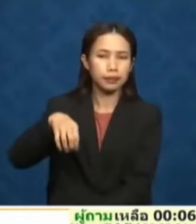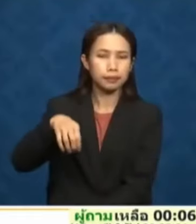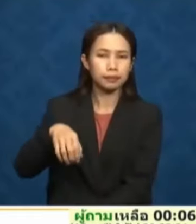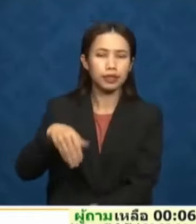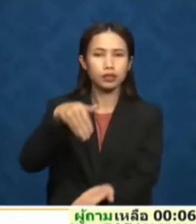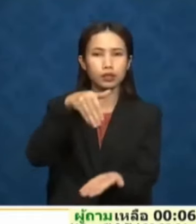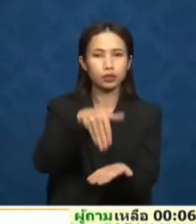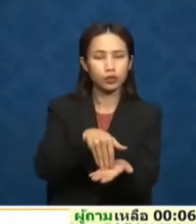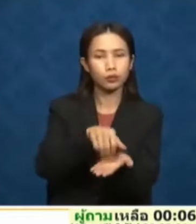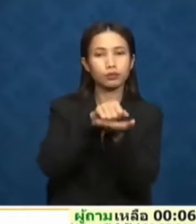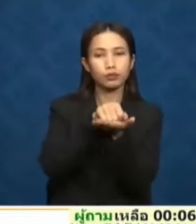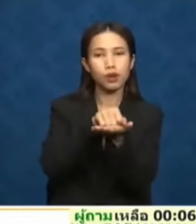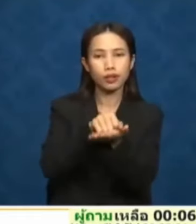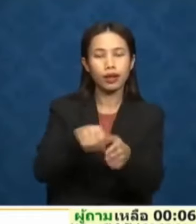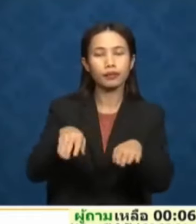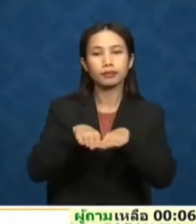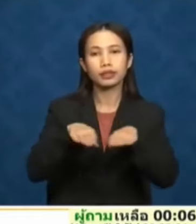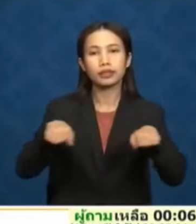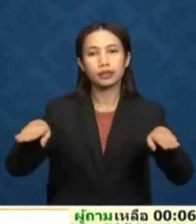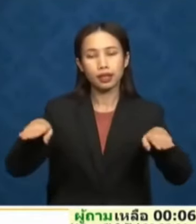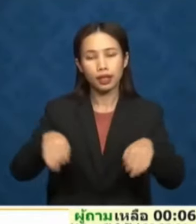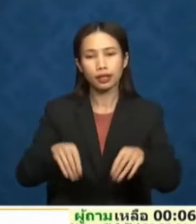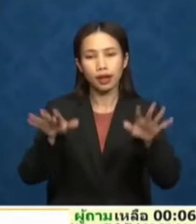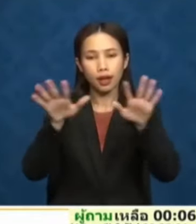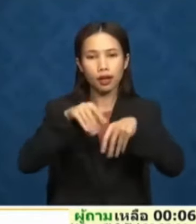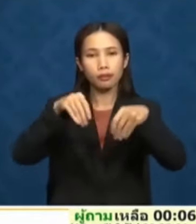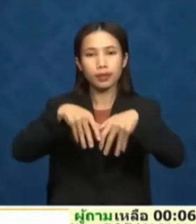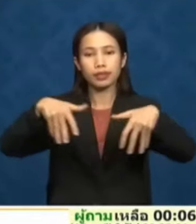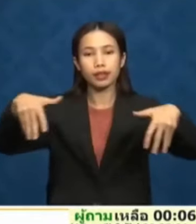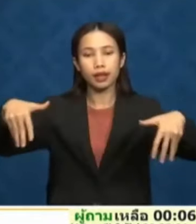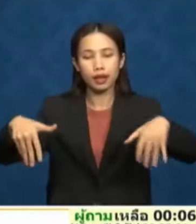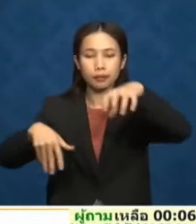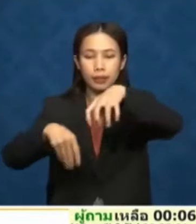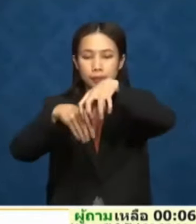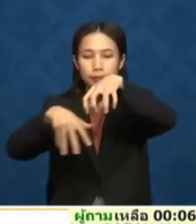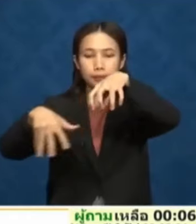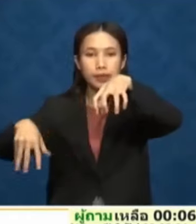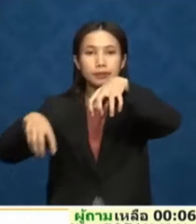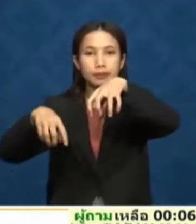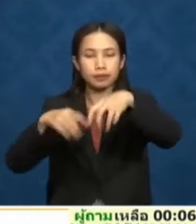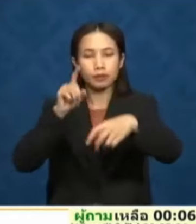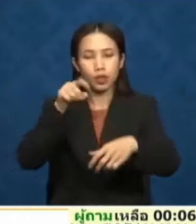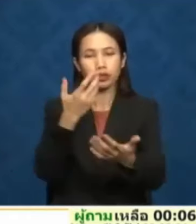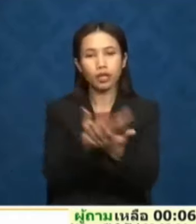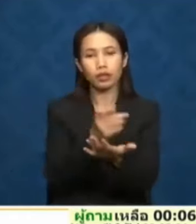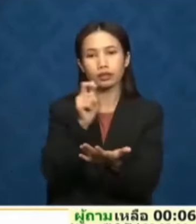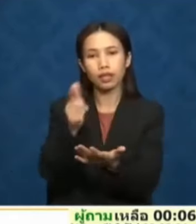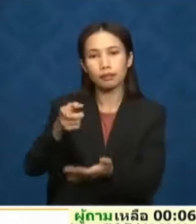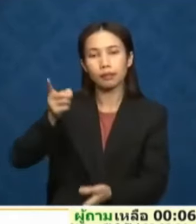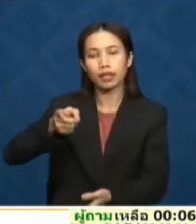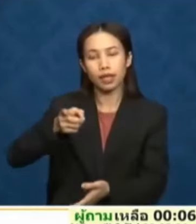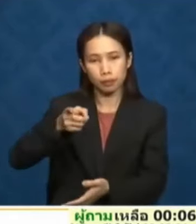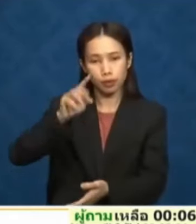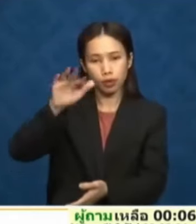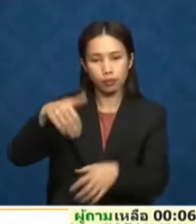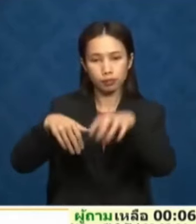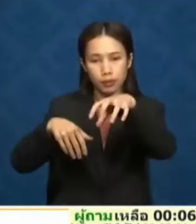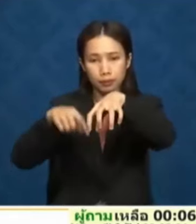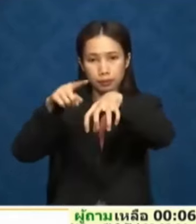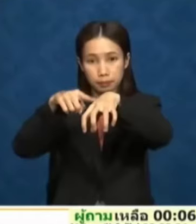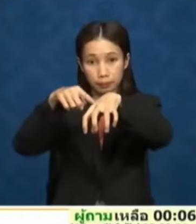บริการปฐมภูมิเป็นเครือข่ายฮะเงินก็จะผ่านไปที่หน่วยประจำนะครับก็กระจายเข้า